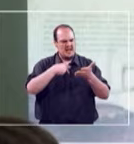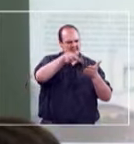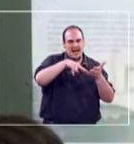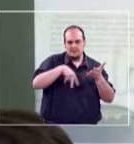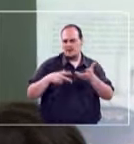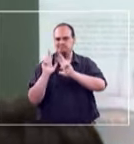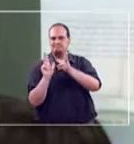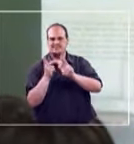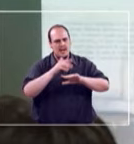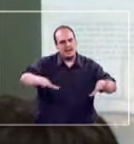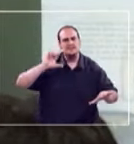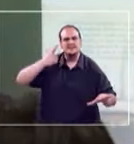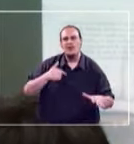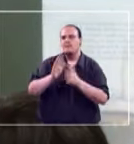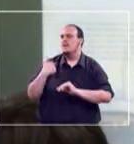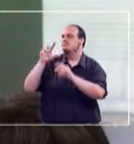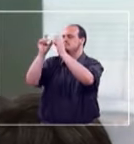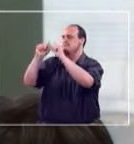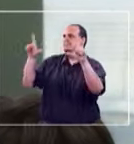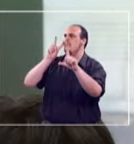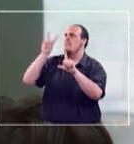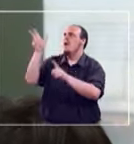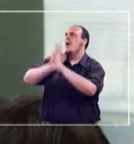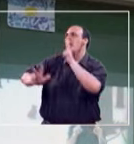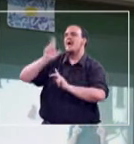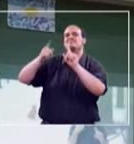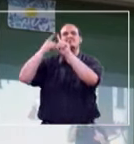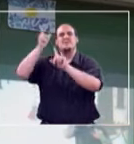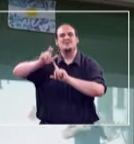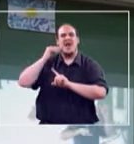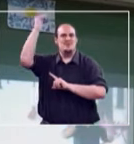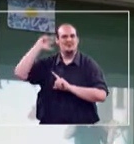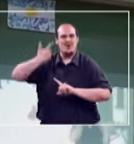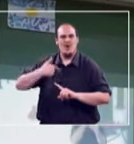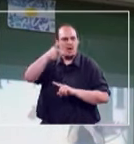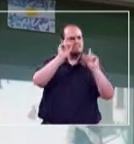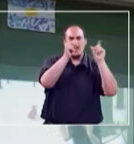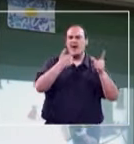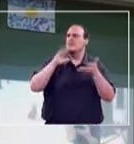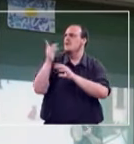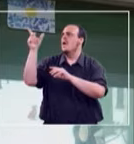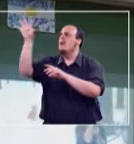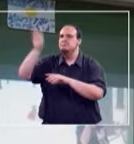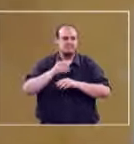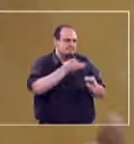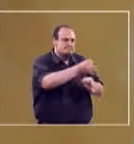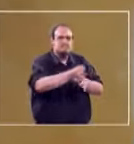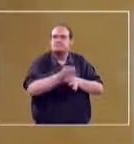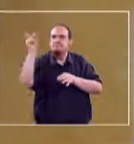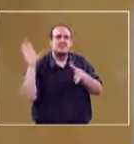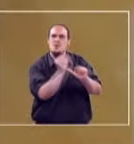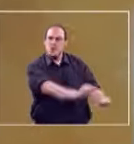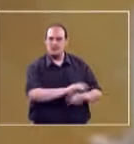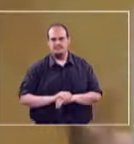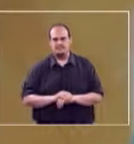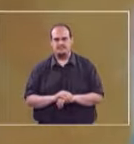attraverso la lettura, promuove l'amore per la lettura, crea una relazione tra bambini e adulti non udenti e fornisce agli insegnanti uno strumento educativo molto utile